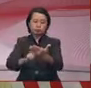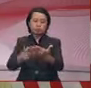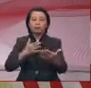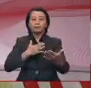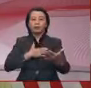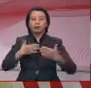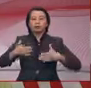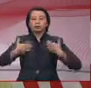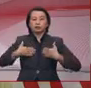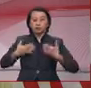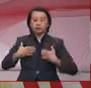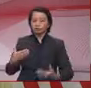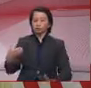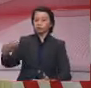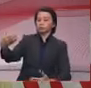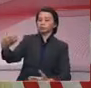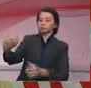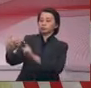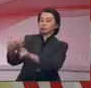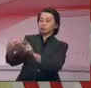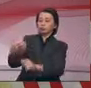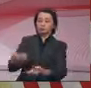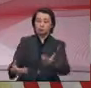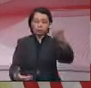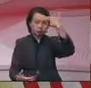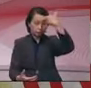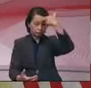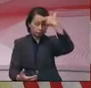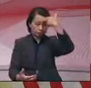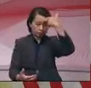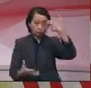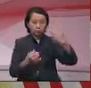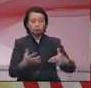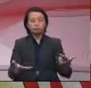My Sejahtera. Disaring suhu badan dan gejala.